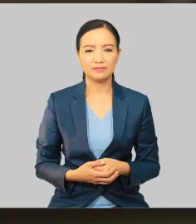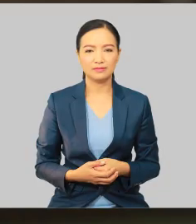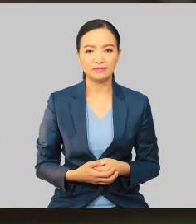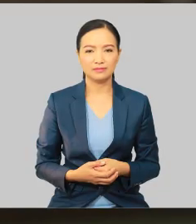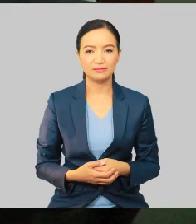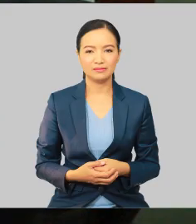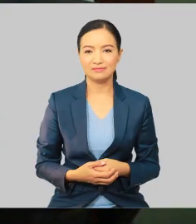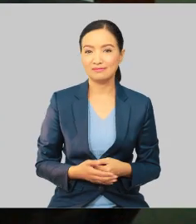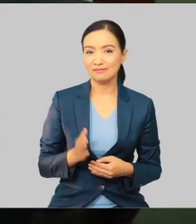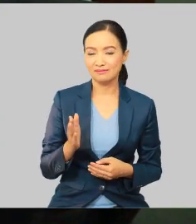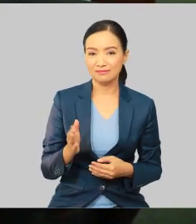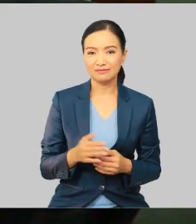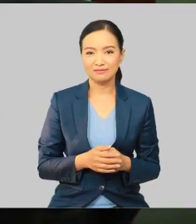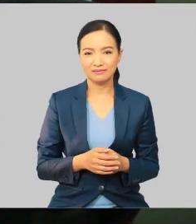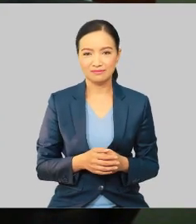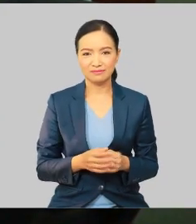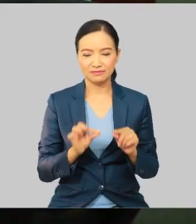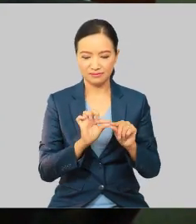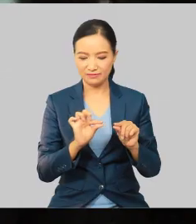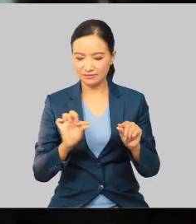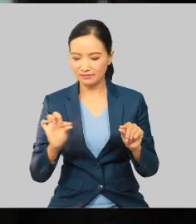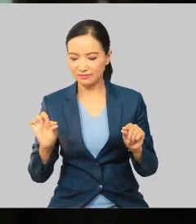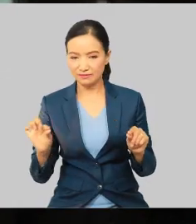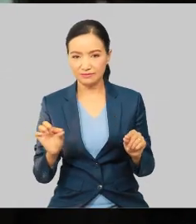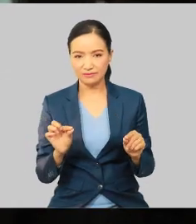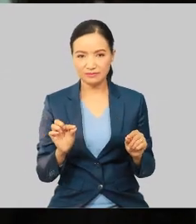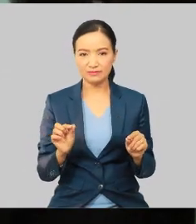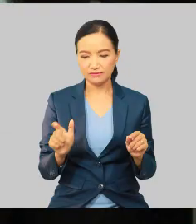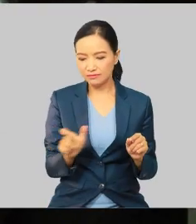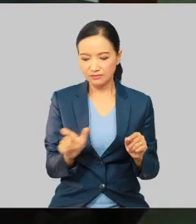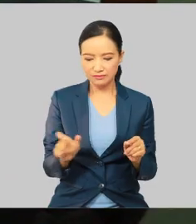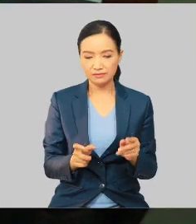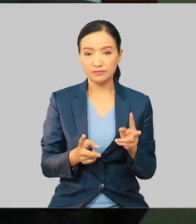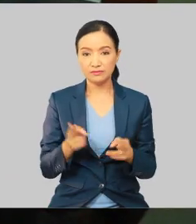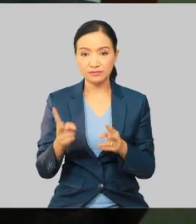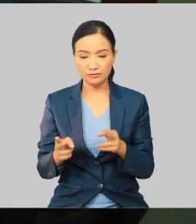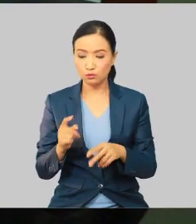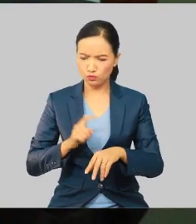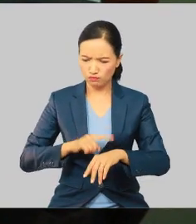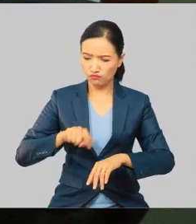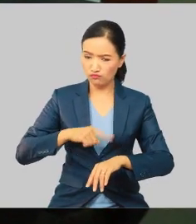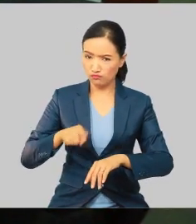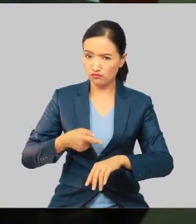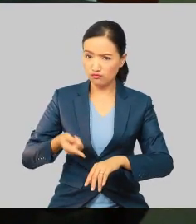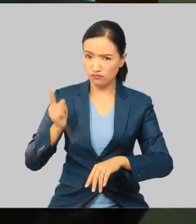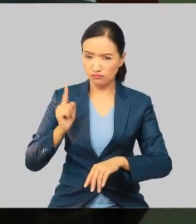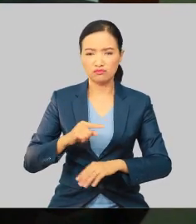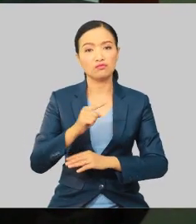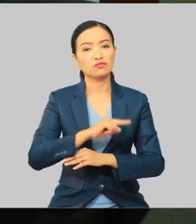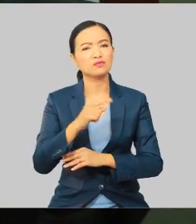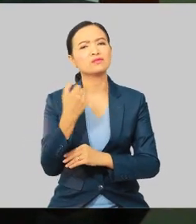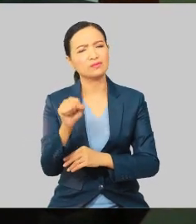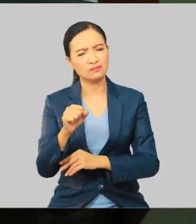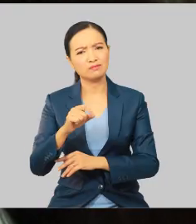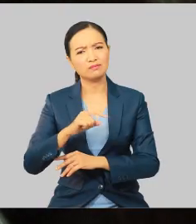นี่มาแอบดูไทม์ไลน์การตัดต่อของอังุ่นนะครับ ใช ้เวลานานไหมครับอีกคลิปนึงเนี่ย ก็ประมาณ10กว่า